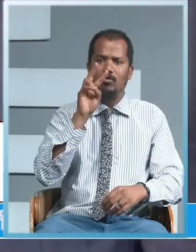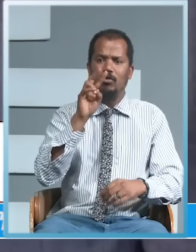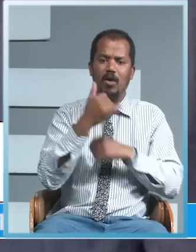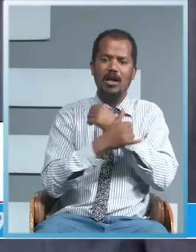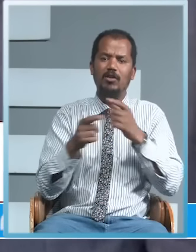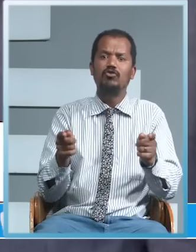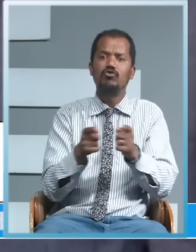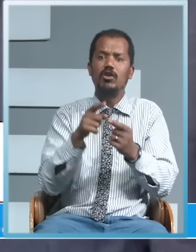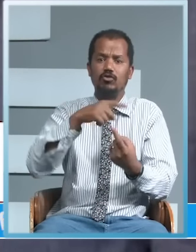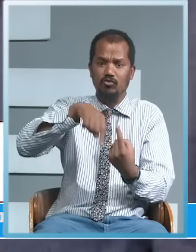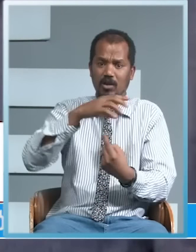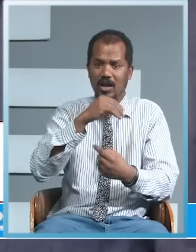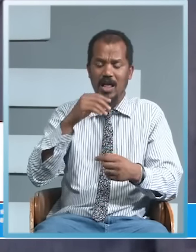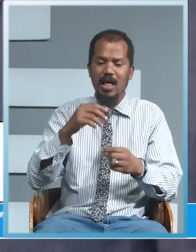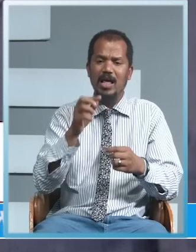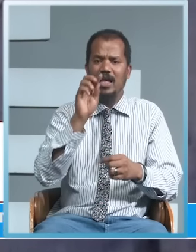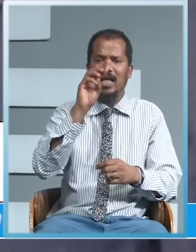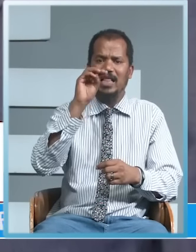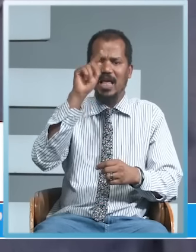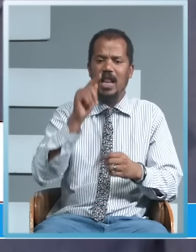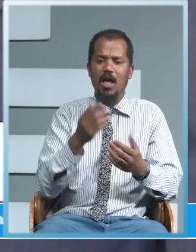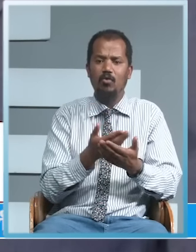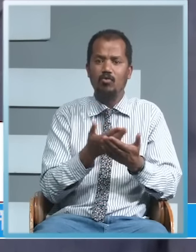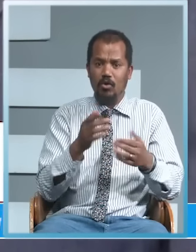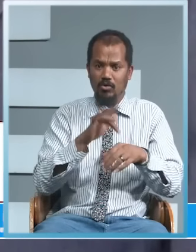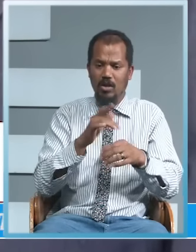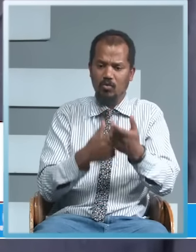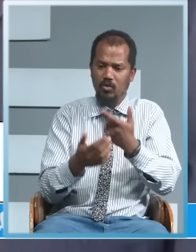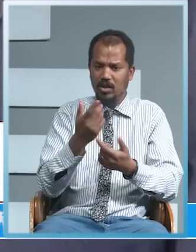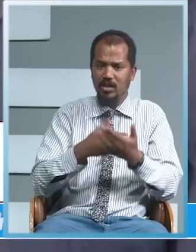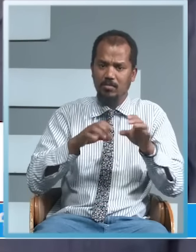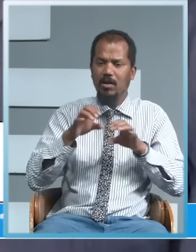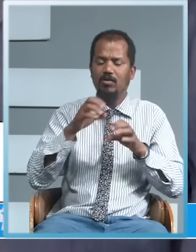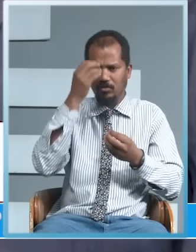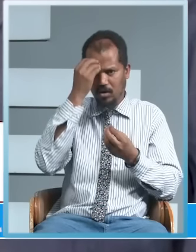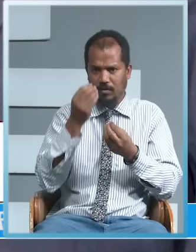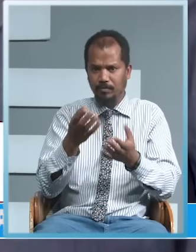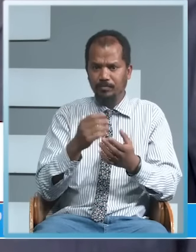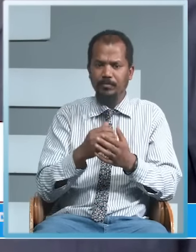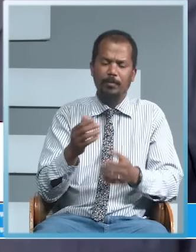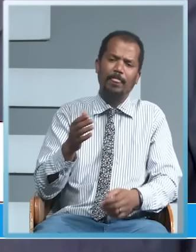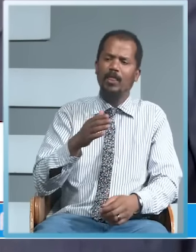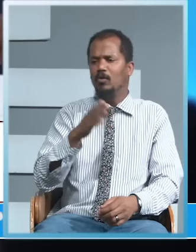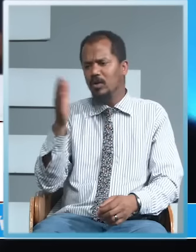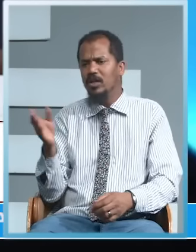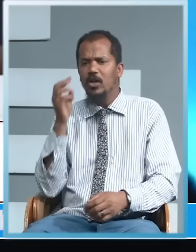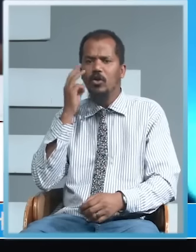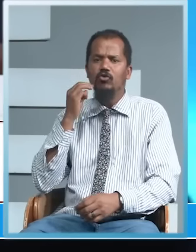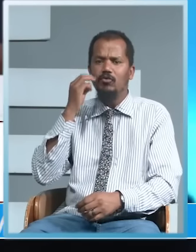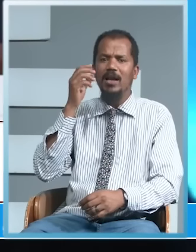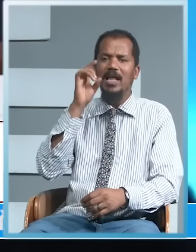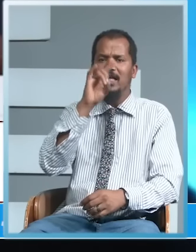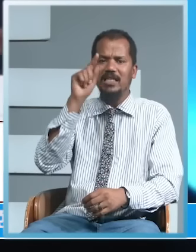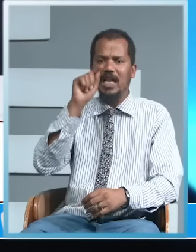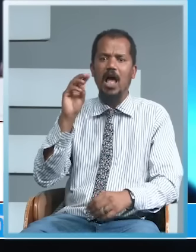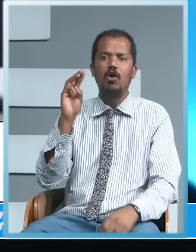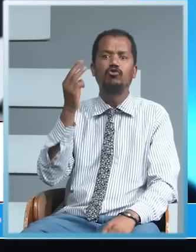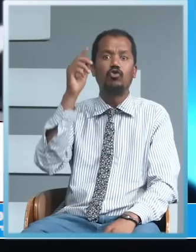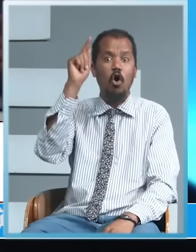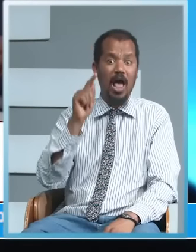ሀገራት ግንኙነት ዙሪያና በቀጠናዊ ጉዳዮች ላይ ውይይት ማድረጋቸውን አስታውቀዋል። ወዲህ ደግሞ የሶማሊያ ዜና ወኪል የሆነው